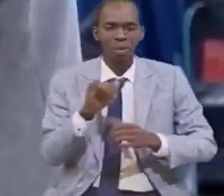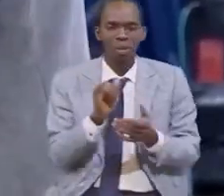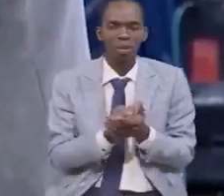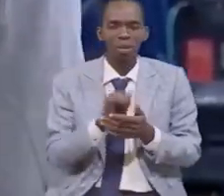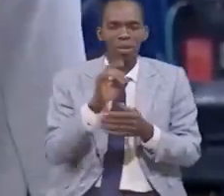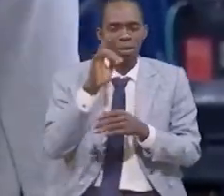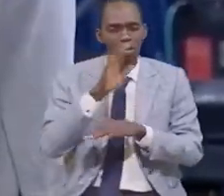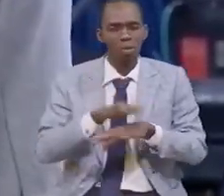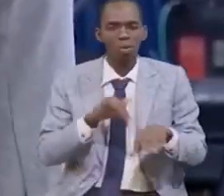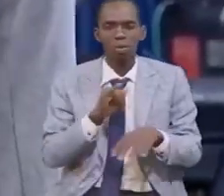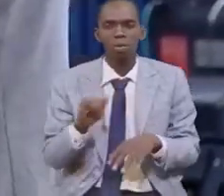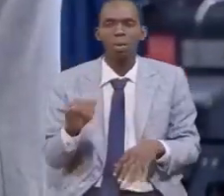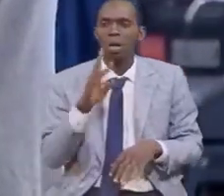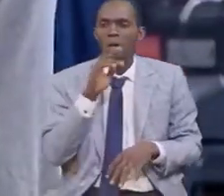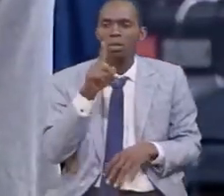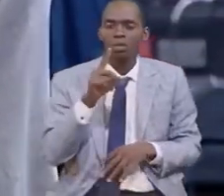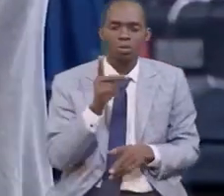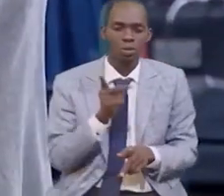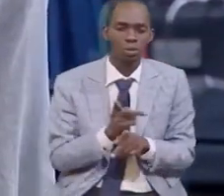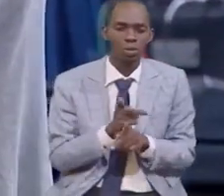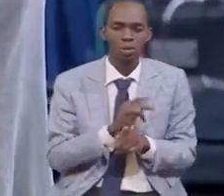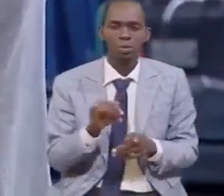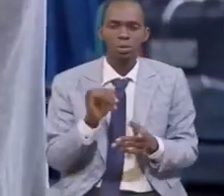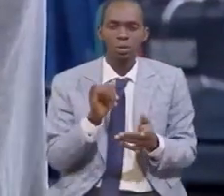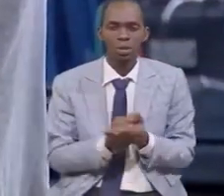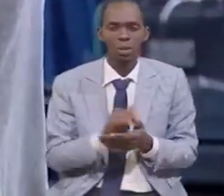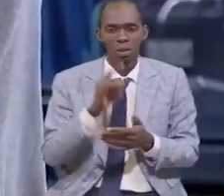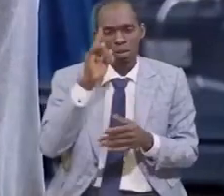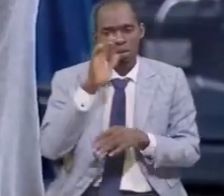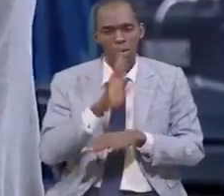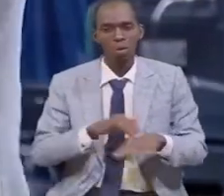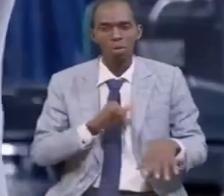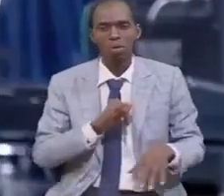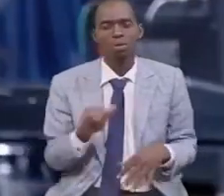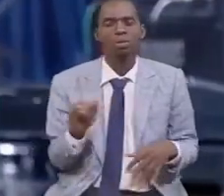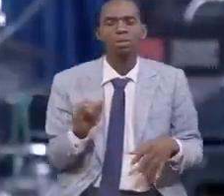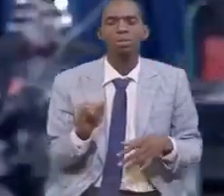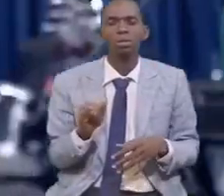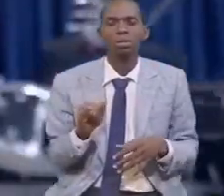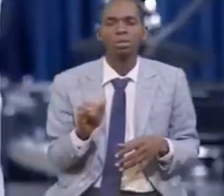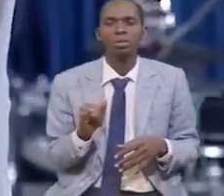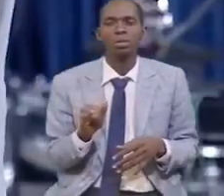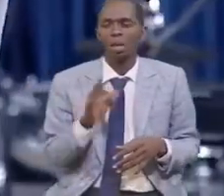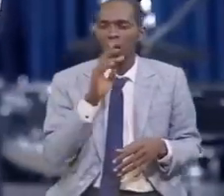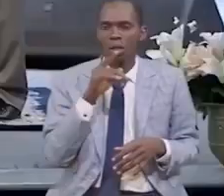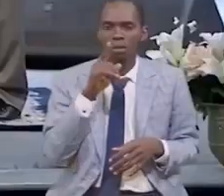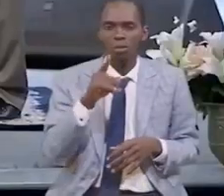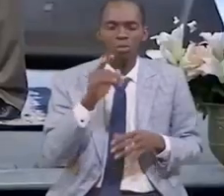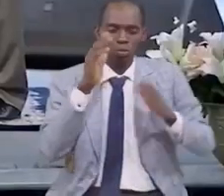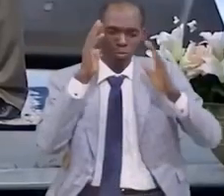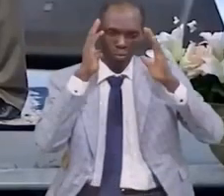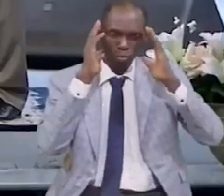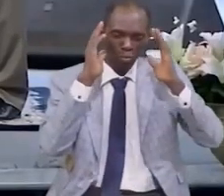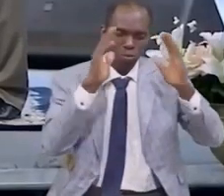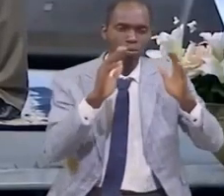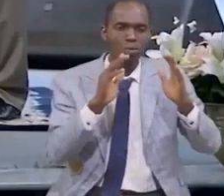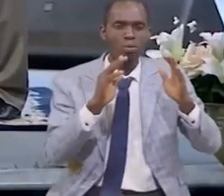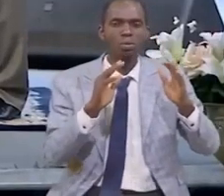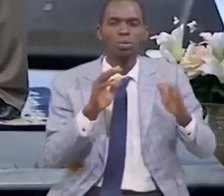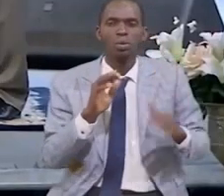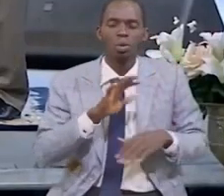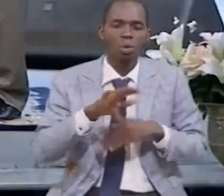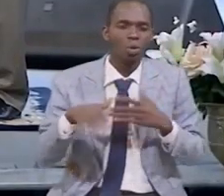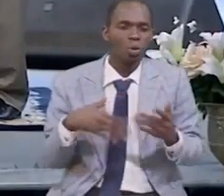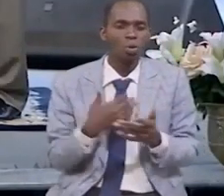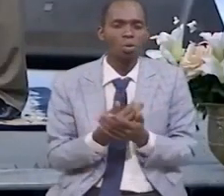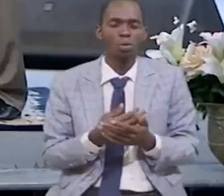భద్రం చేసుకుంటున్నారా? Are you preserving that calling? ఆ పిలుపును నిధివలే దాచుకుంటున్నారా? Are you concentrating all your efforts, all your